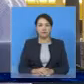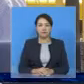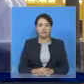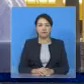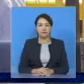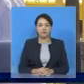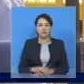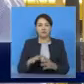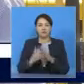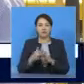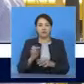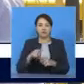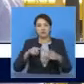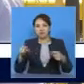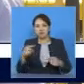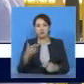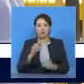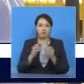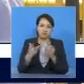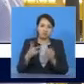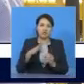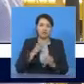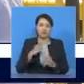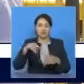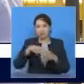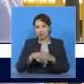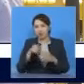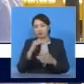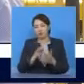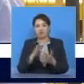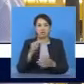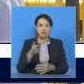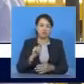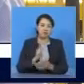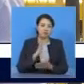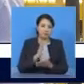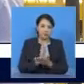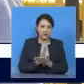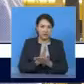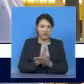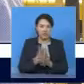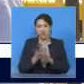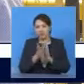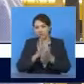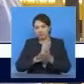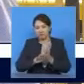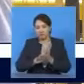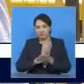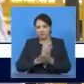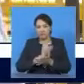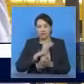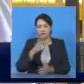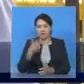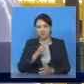Ауыл іші газ құрылысының ұзындығы 13 километр құрайды. Төменгі және орта қысымды газ құбырлары бар. Келісімшарт бойынша ауылшы